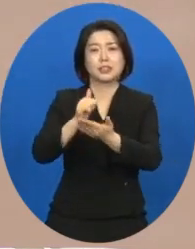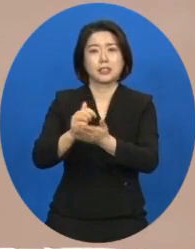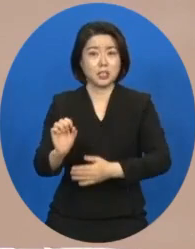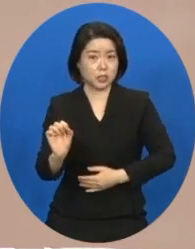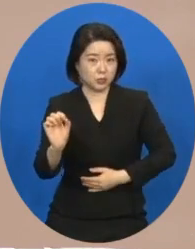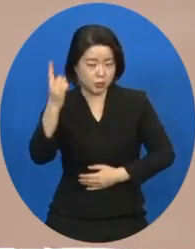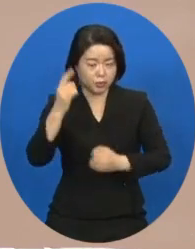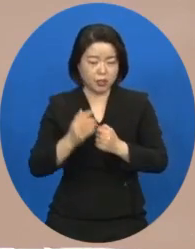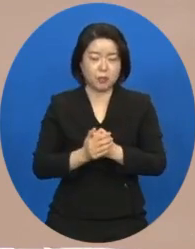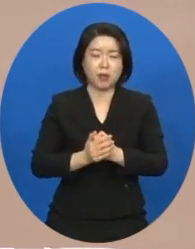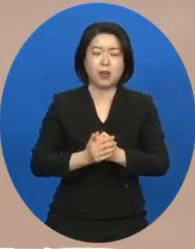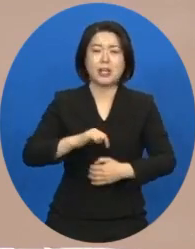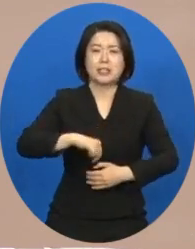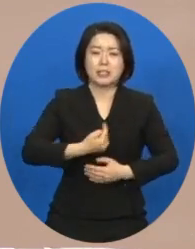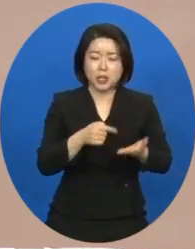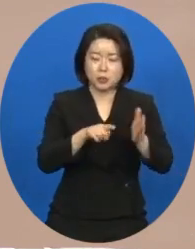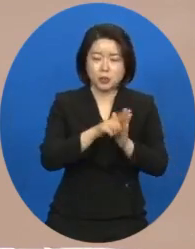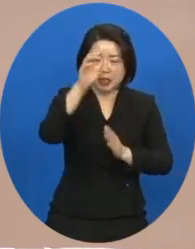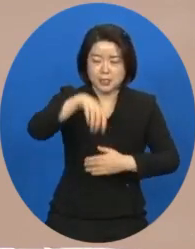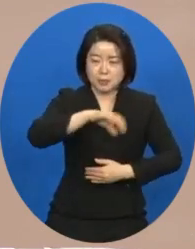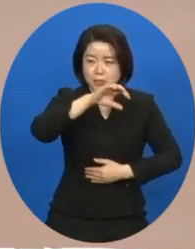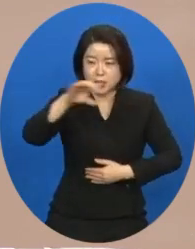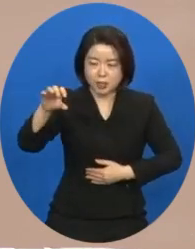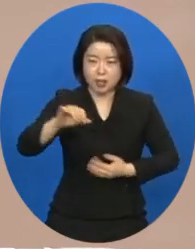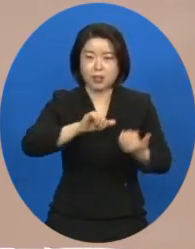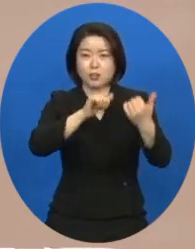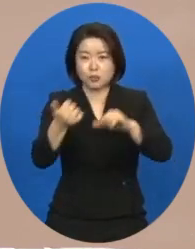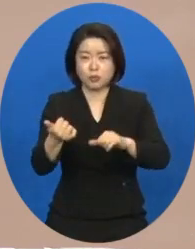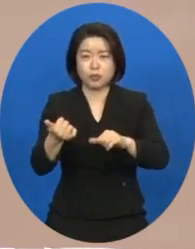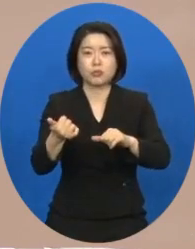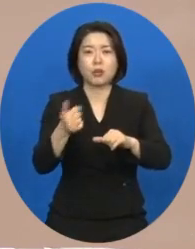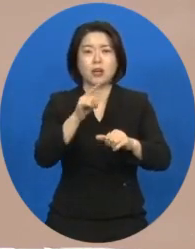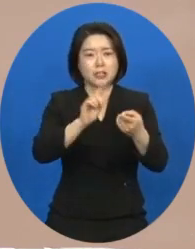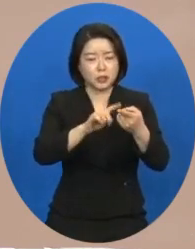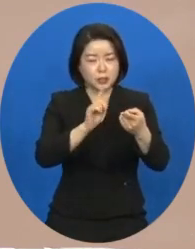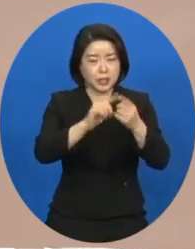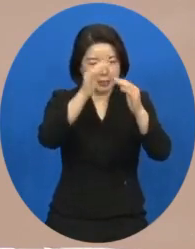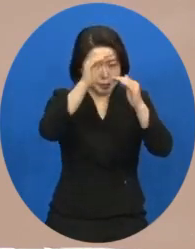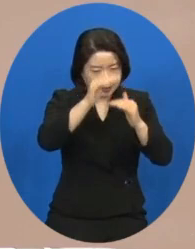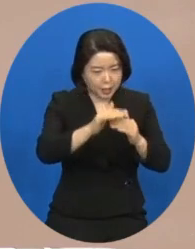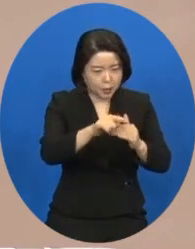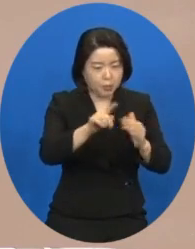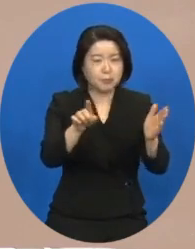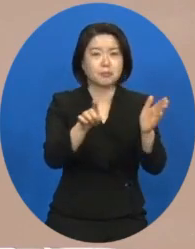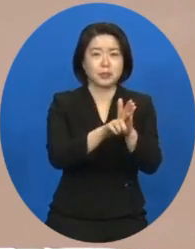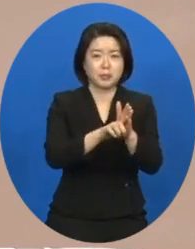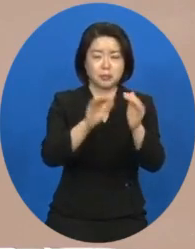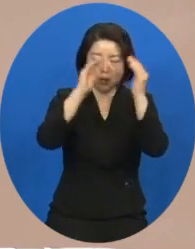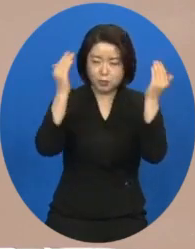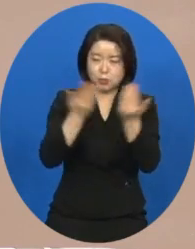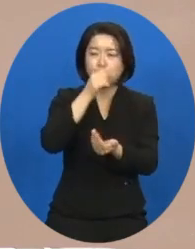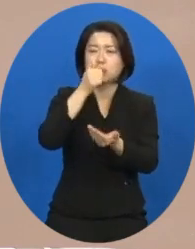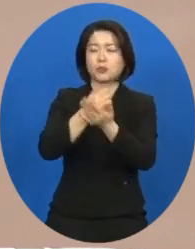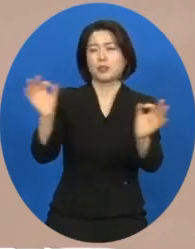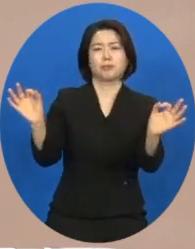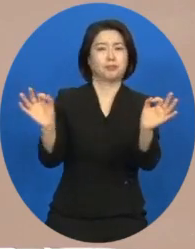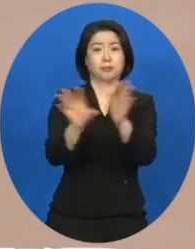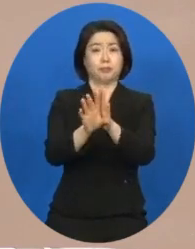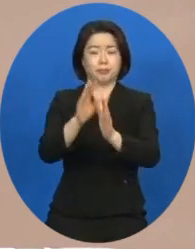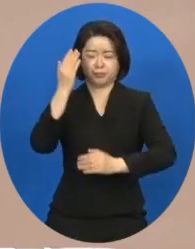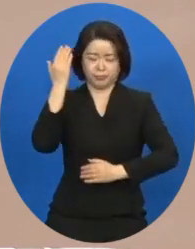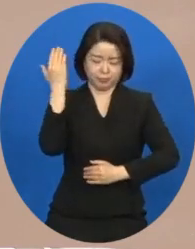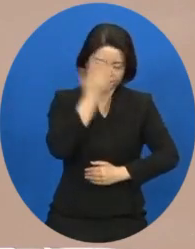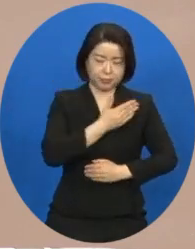위하여 십자가에 죽으셨음을 믿으면 모든 죄가 사함을 받고 그리고